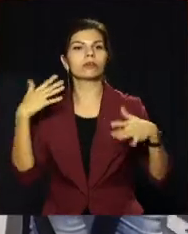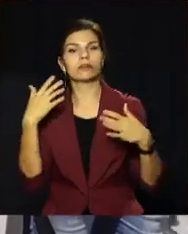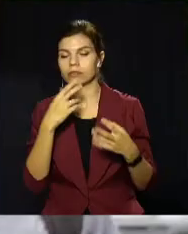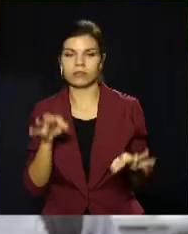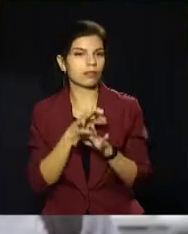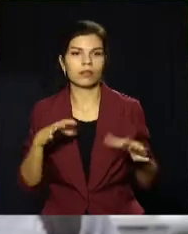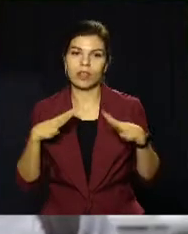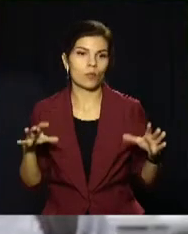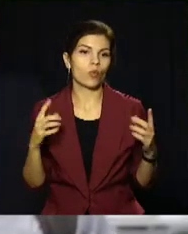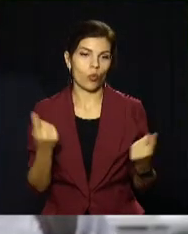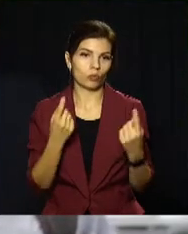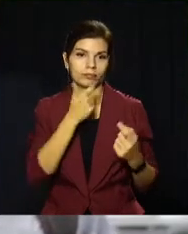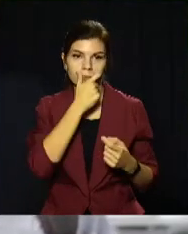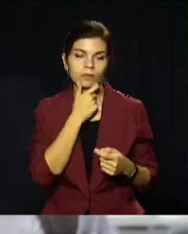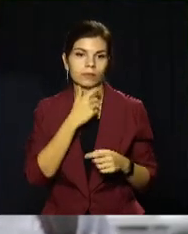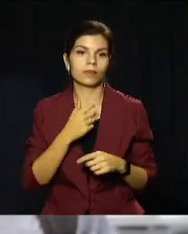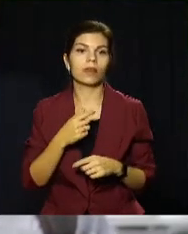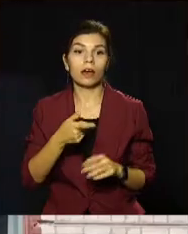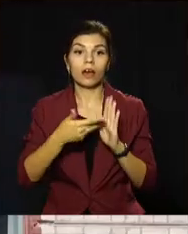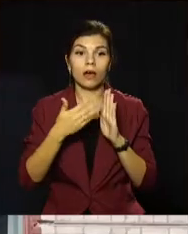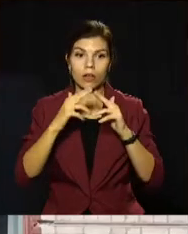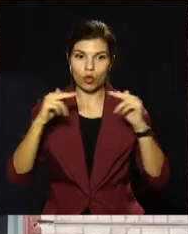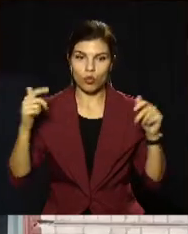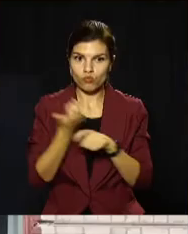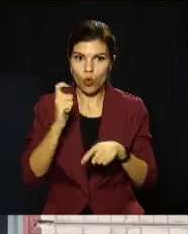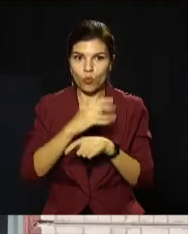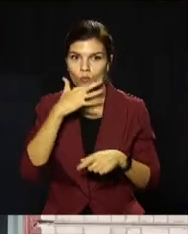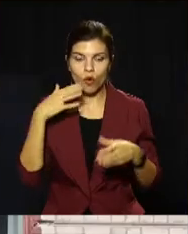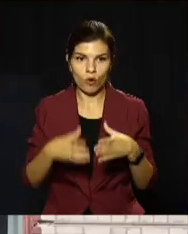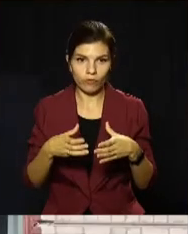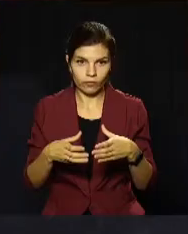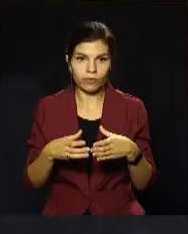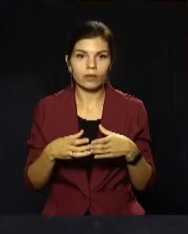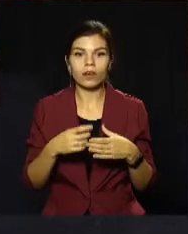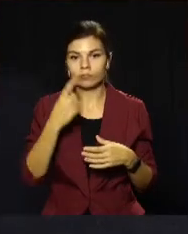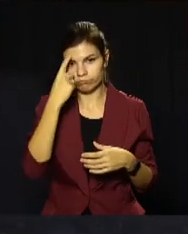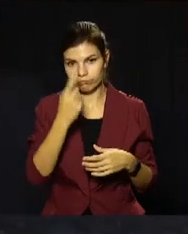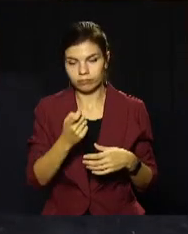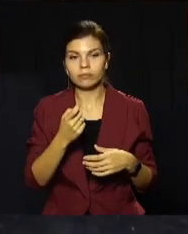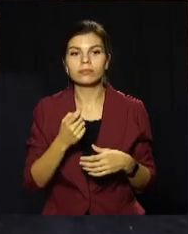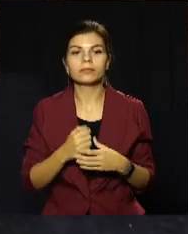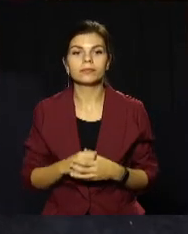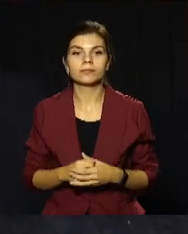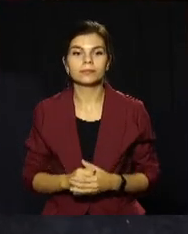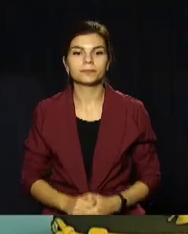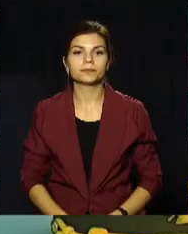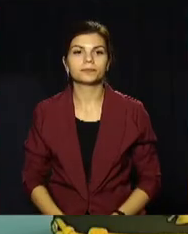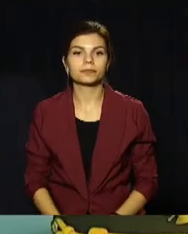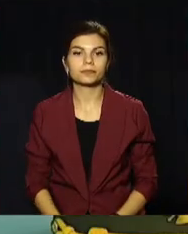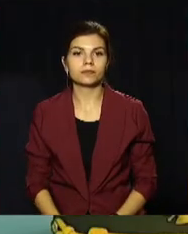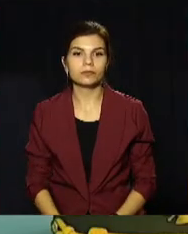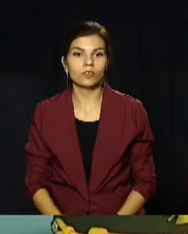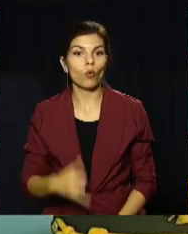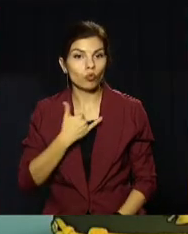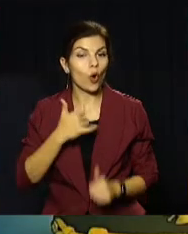Дніпропетровська область – одна з тих, де найбільше призовників, зазначили в обласному територіальному центрі комплектування та підтримки. У